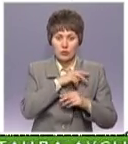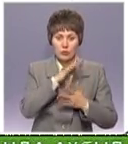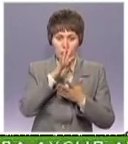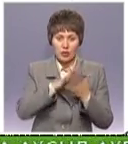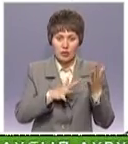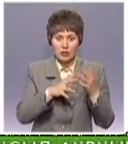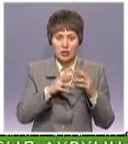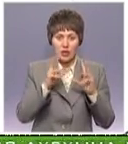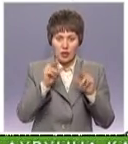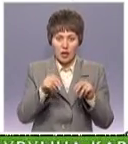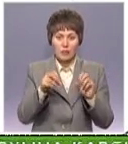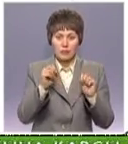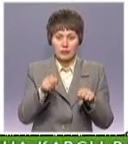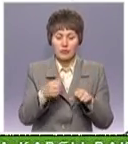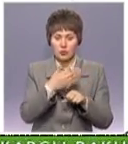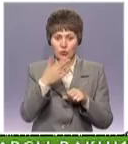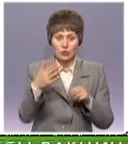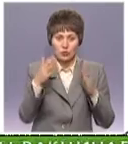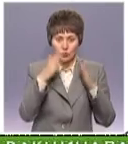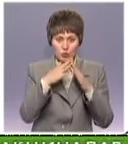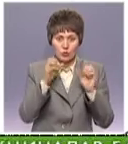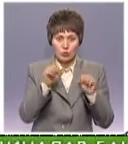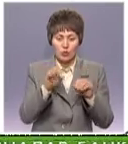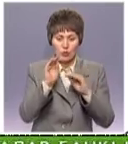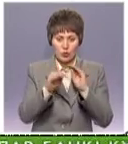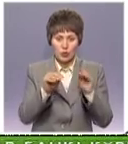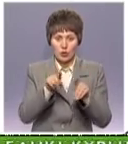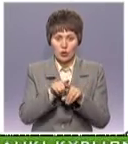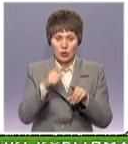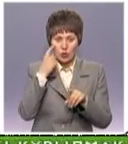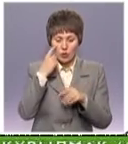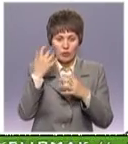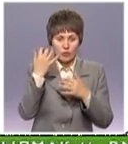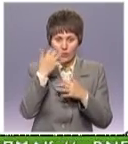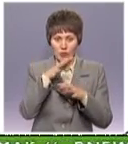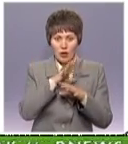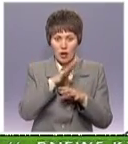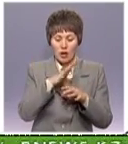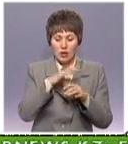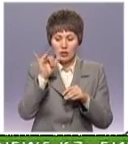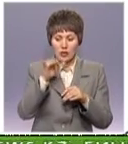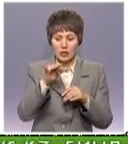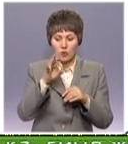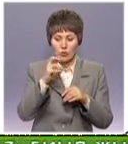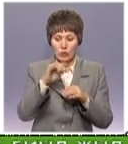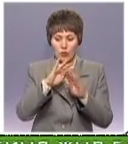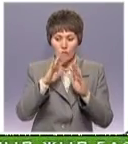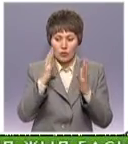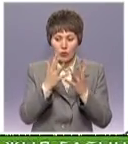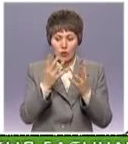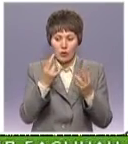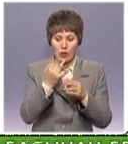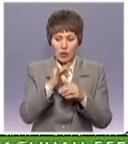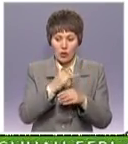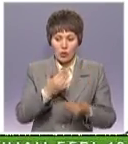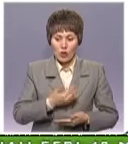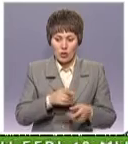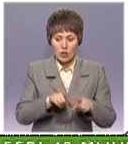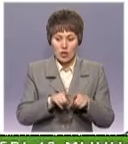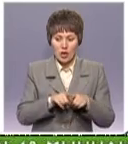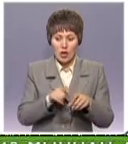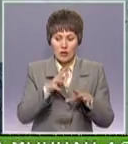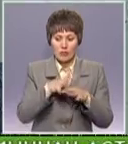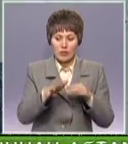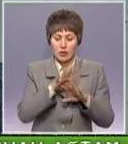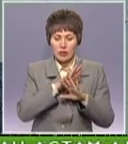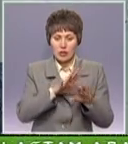деп кепілдік бере аламыз. Оларды үйге де орнатуға болады. Көзге әсер етпес үшін күңгірттеу шынымен қаптап қою керек. Тұрғындар осылайша